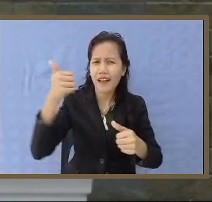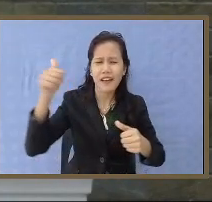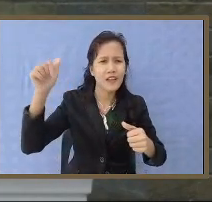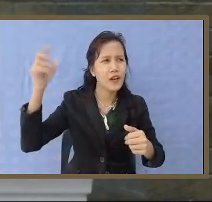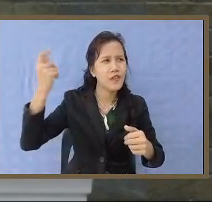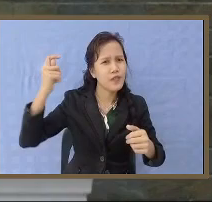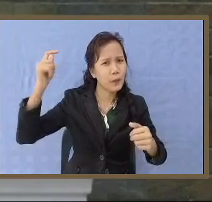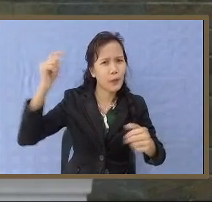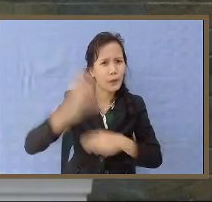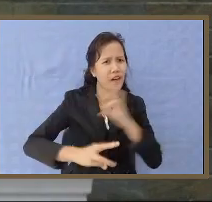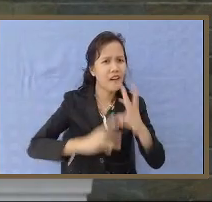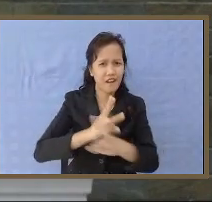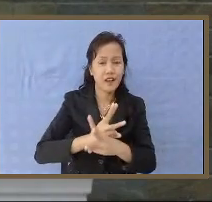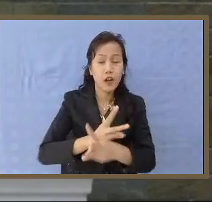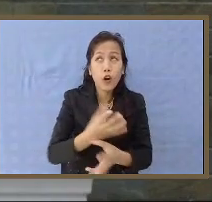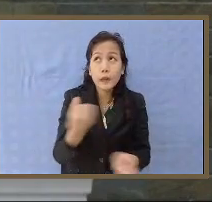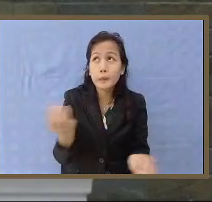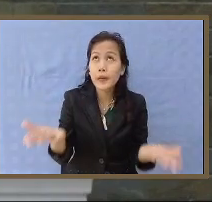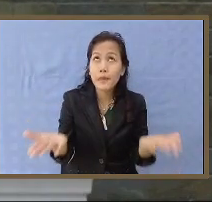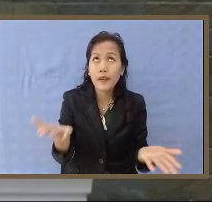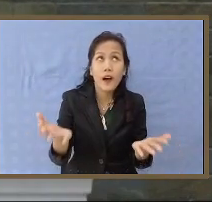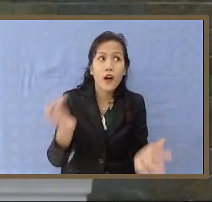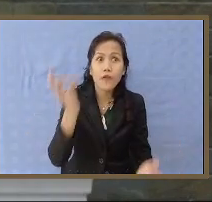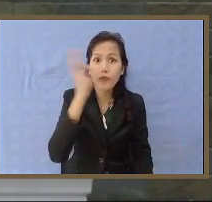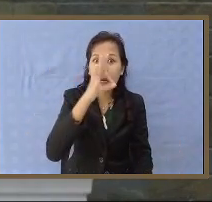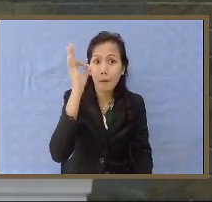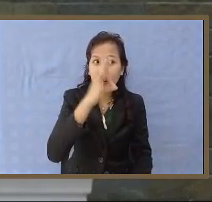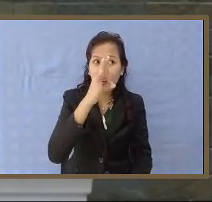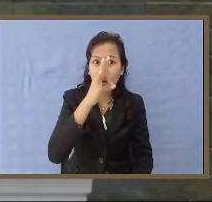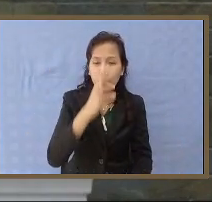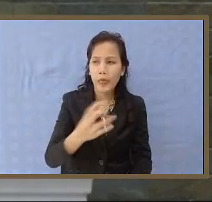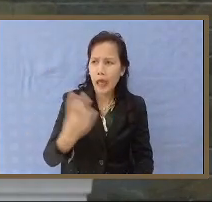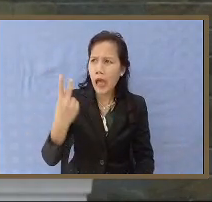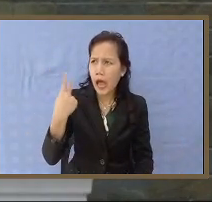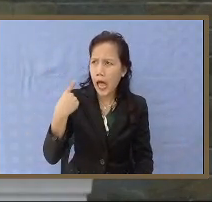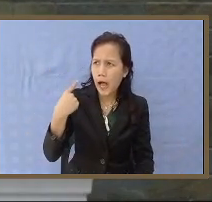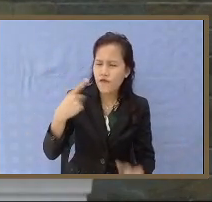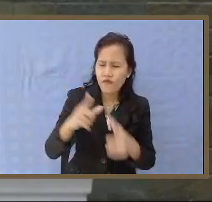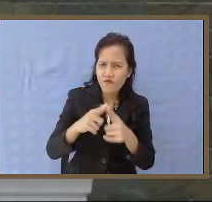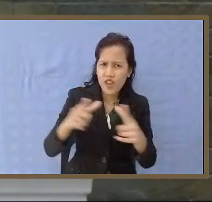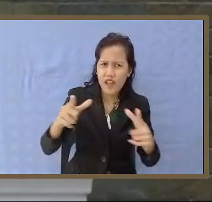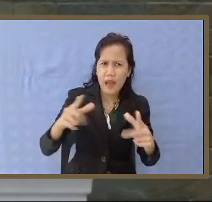tayo sa Filipino. Okay? May mga bahay pero homeless.